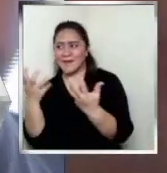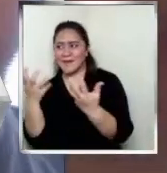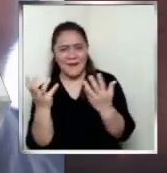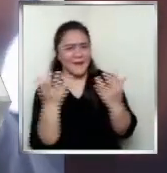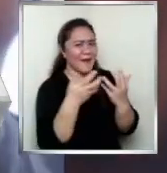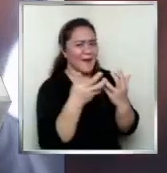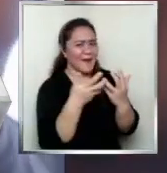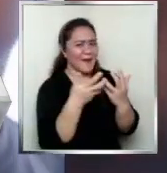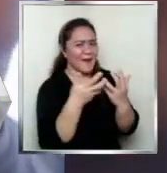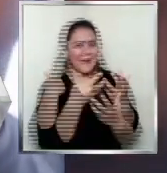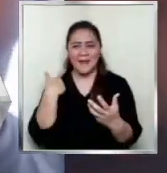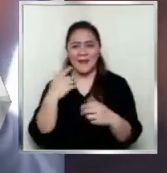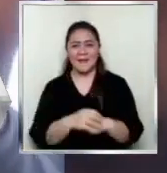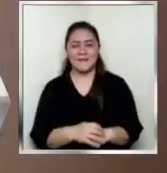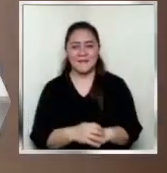ever. Amen.